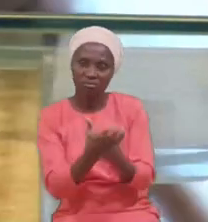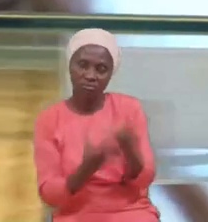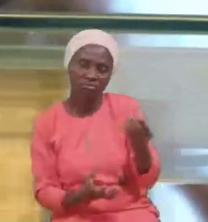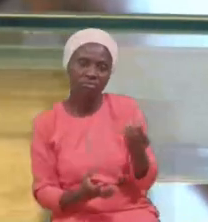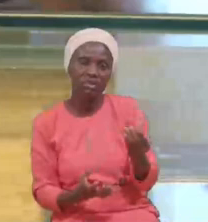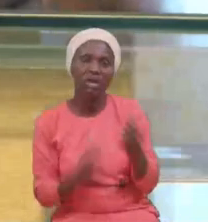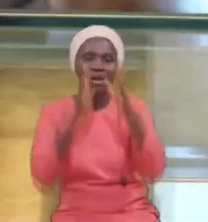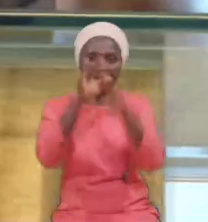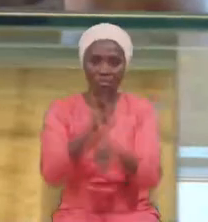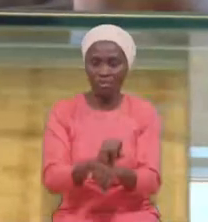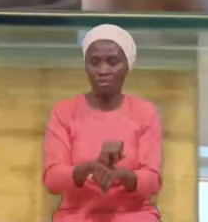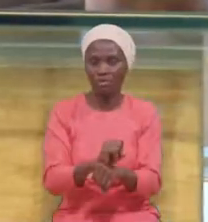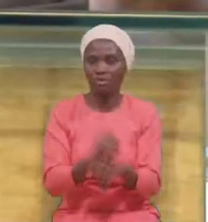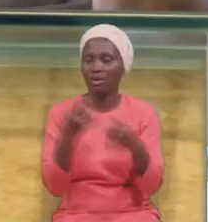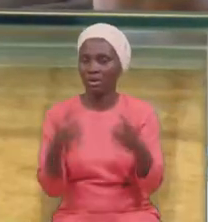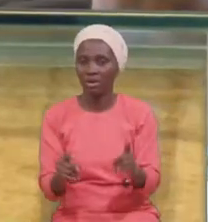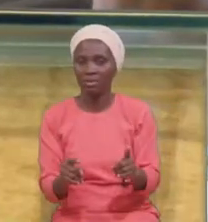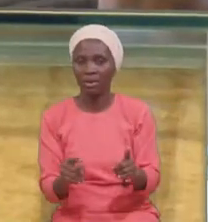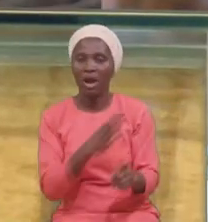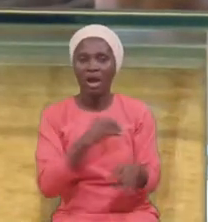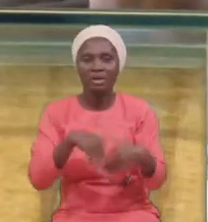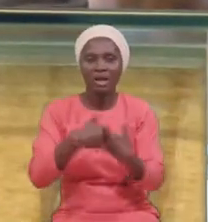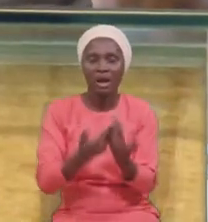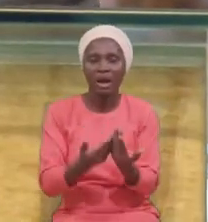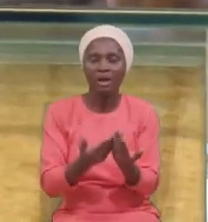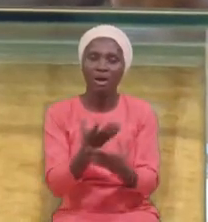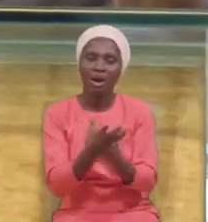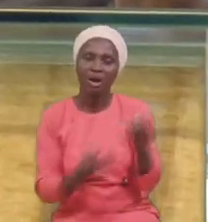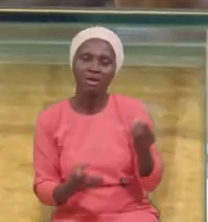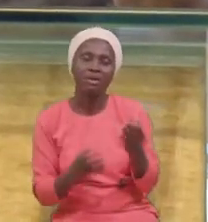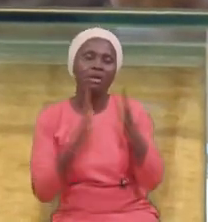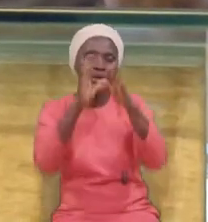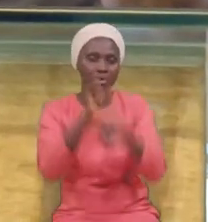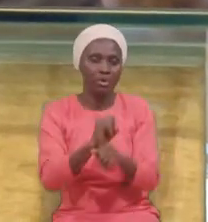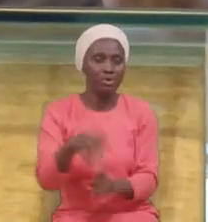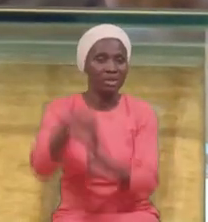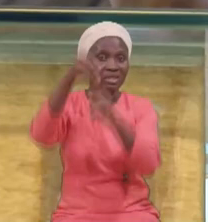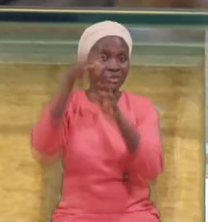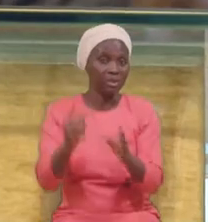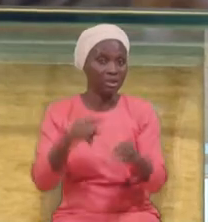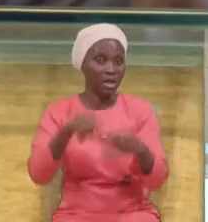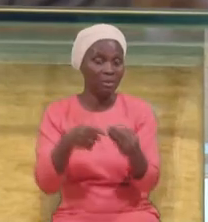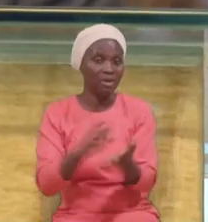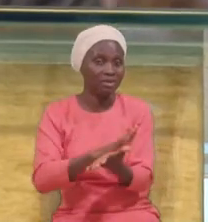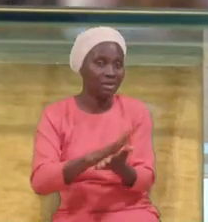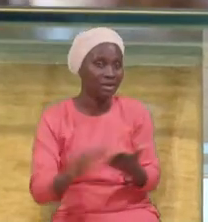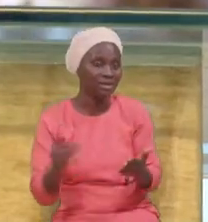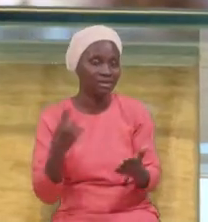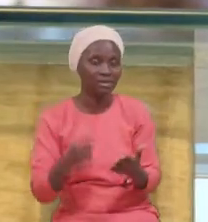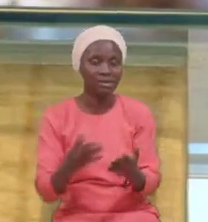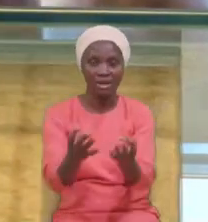que les miracles étaient moindres. Les miracles étaient absents. Le miracle de